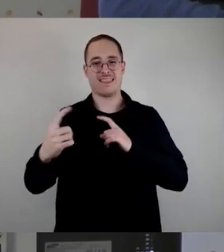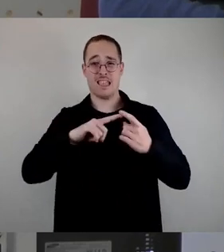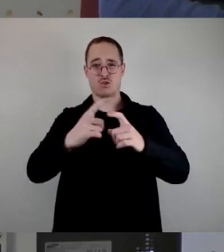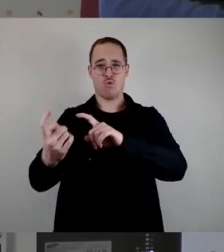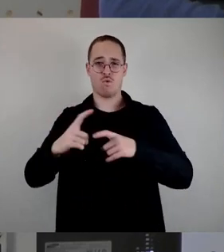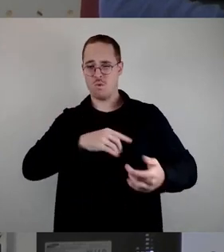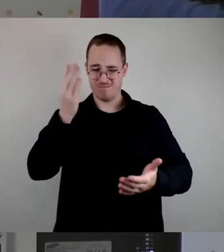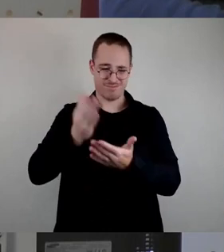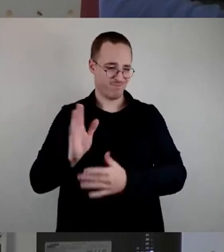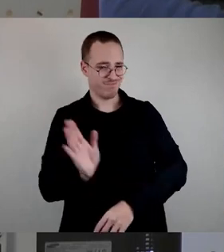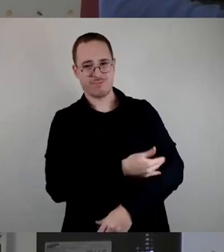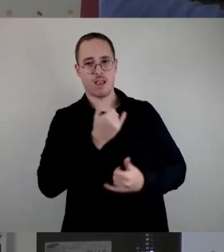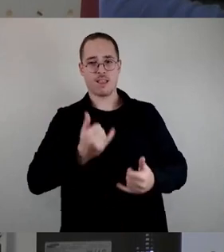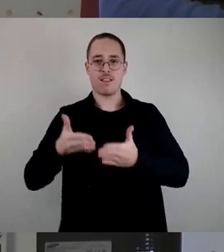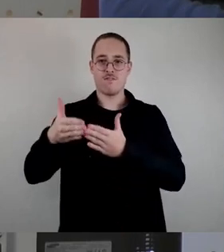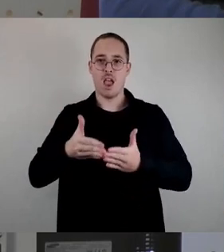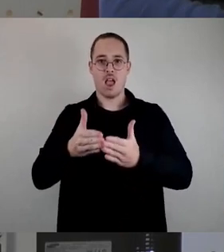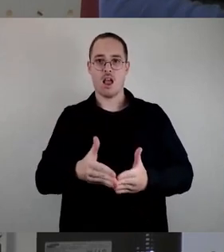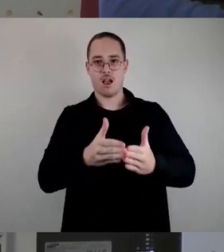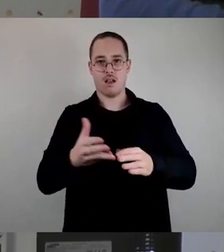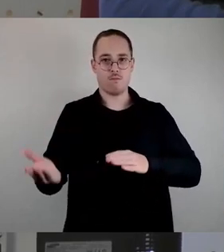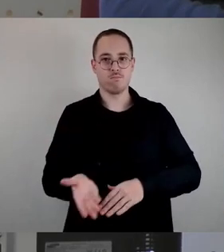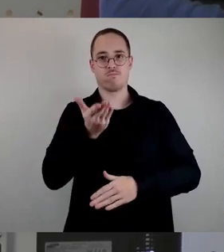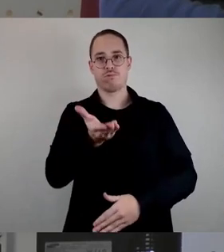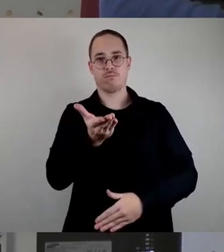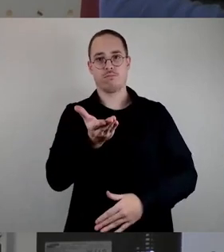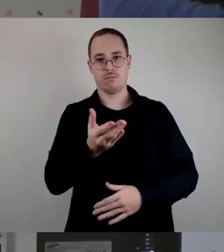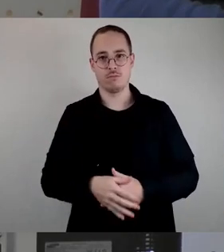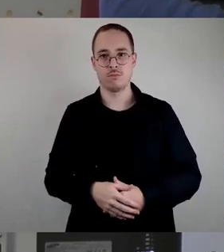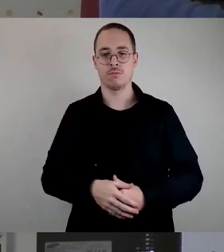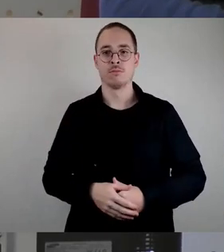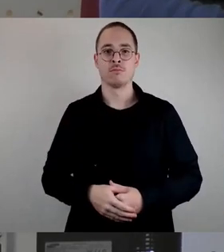hier einzurichten. Das wäre mein Appell an alle. Vielen Dank.